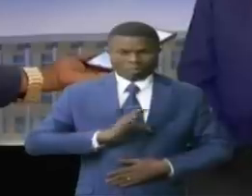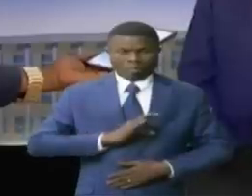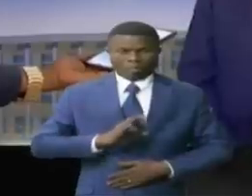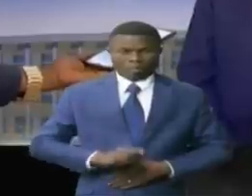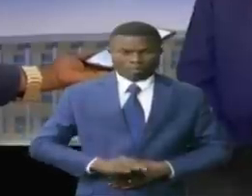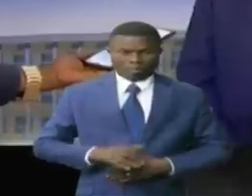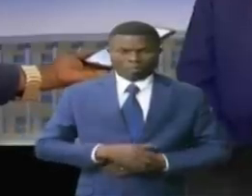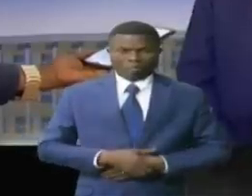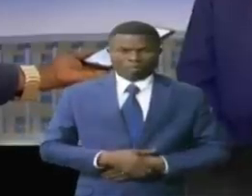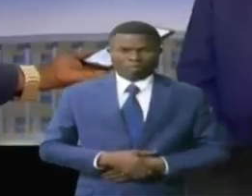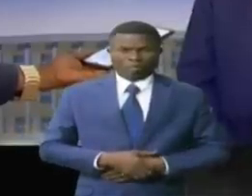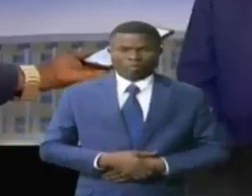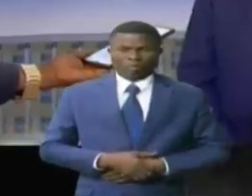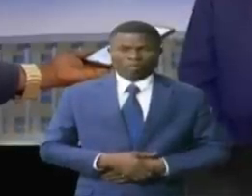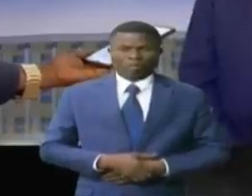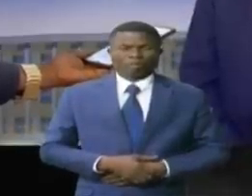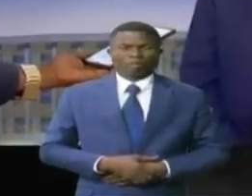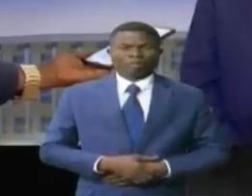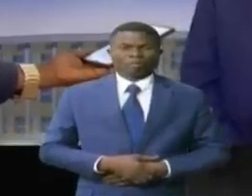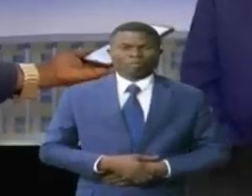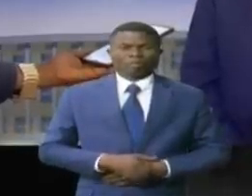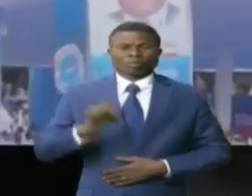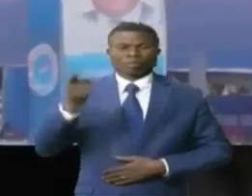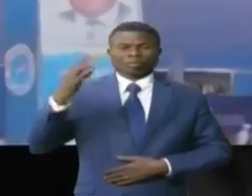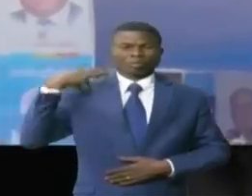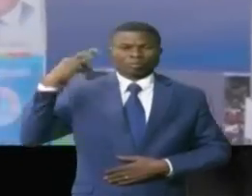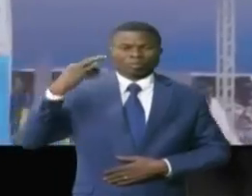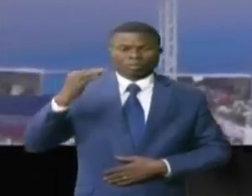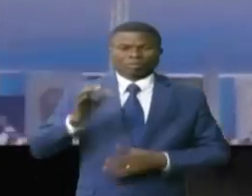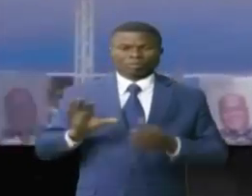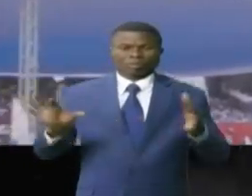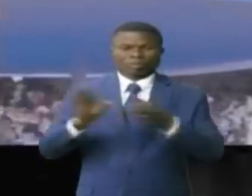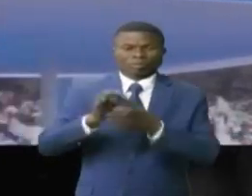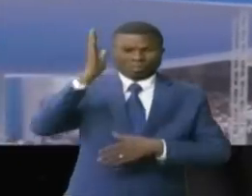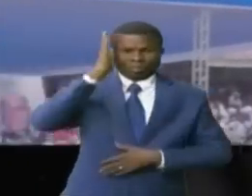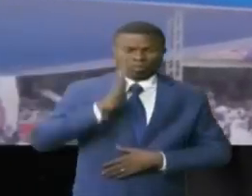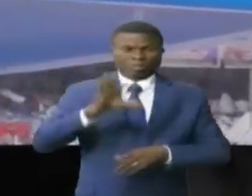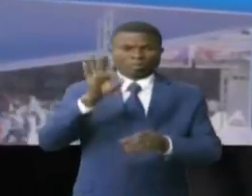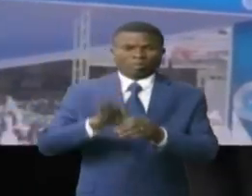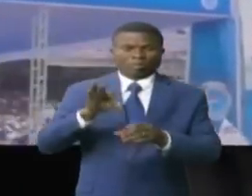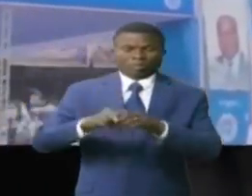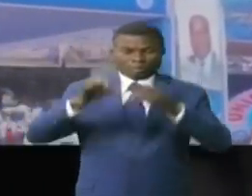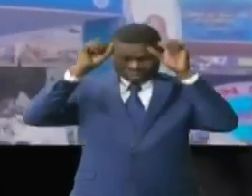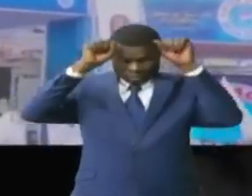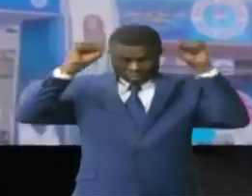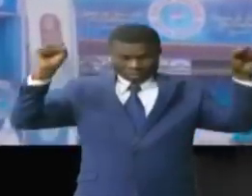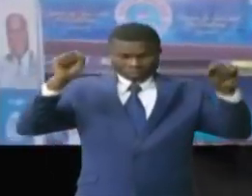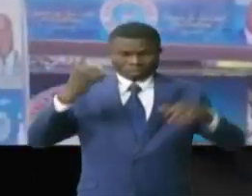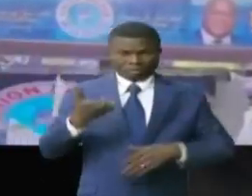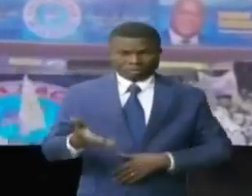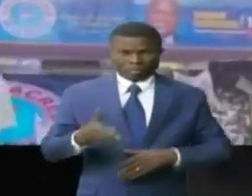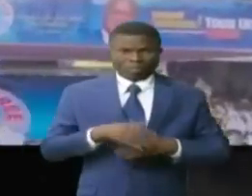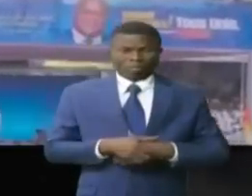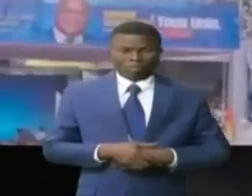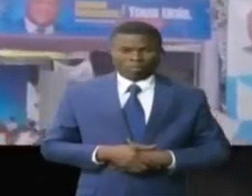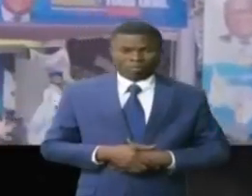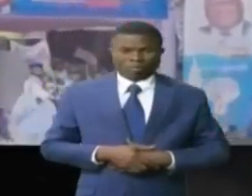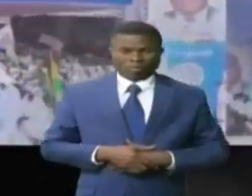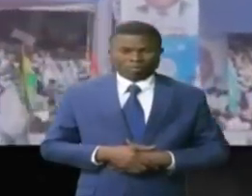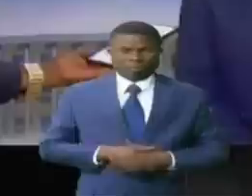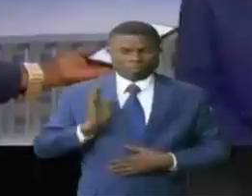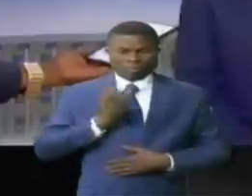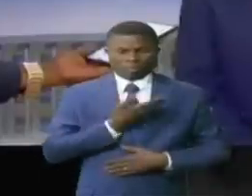l'unique candidat de l'Union sacrée de la Nation à l'élection présidentielle. C'est